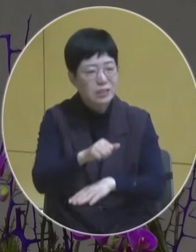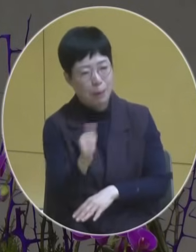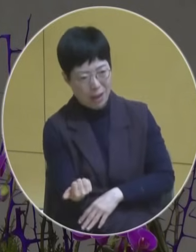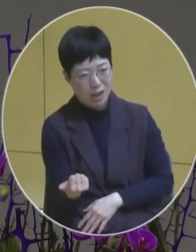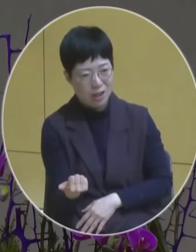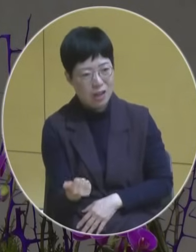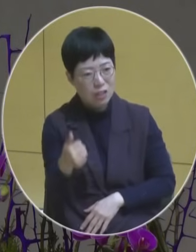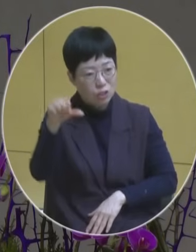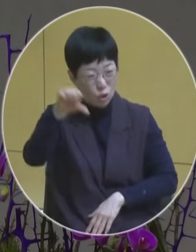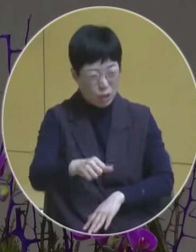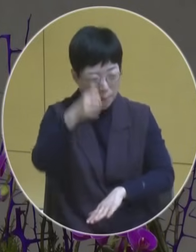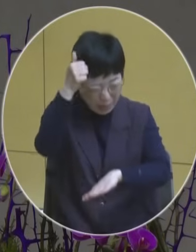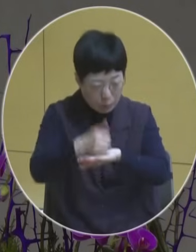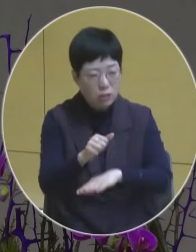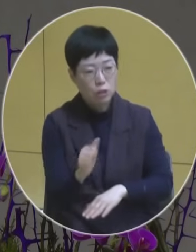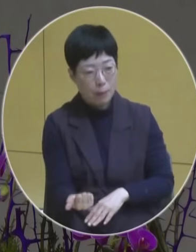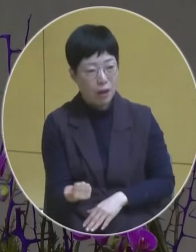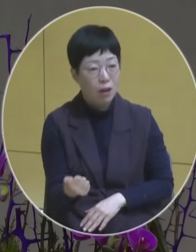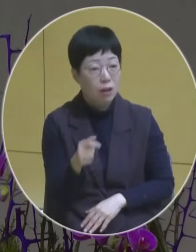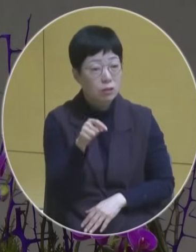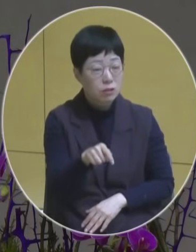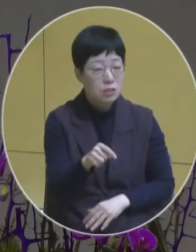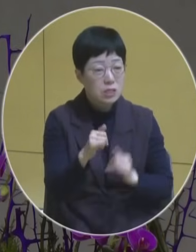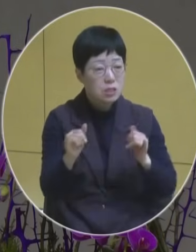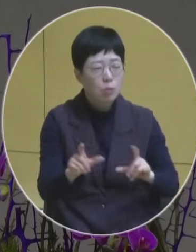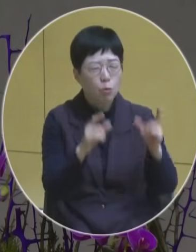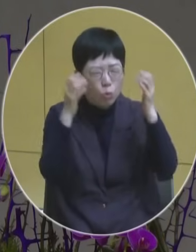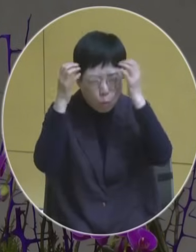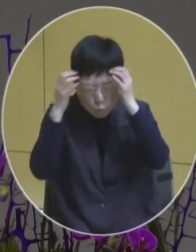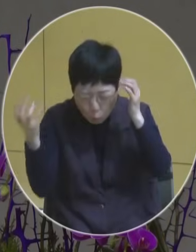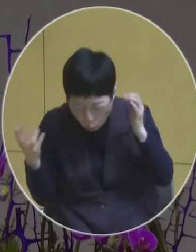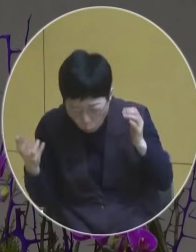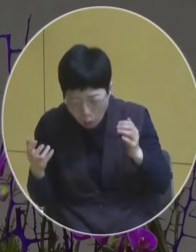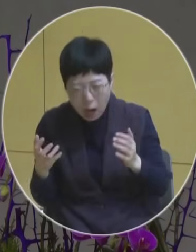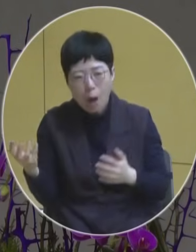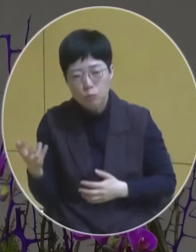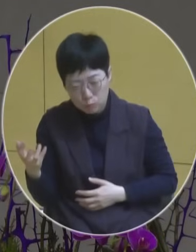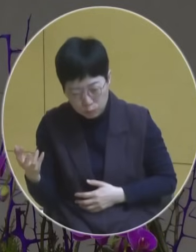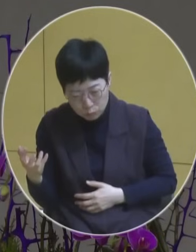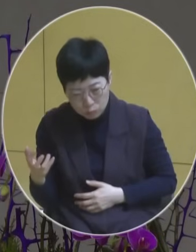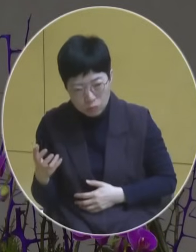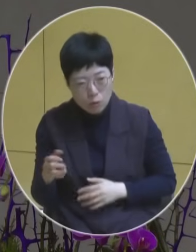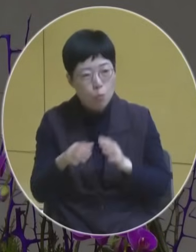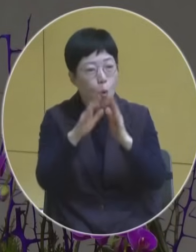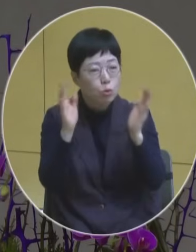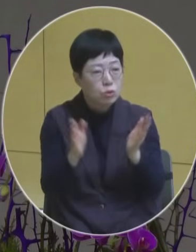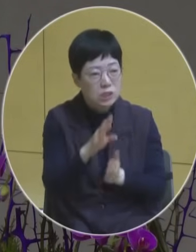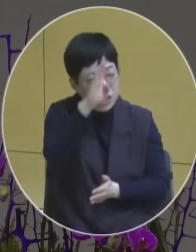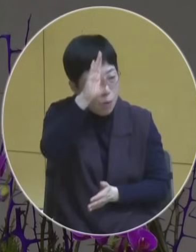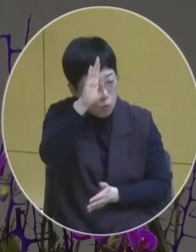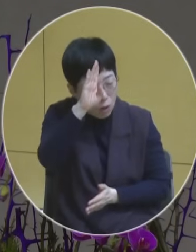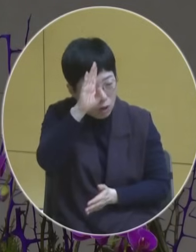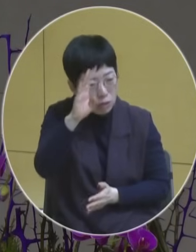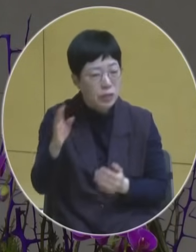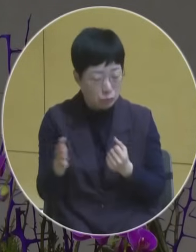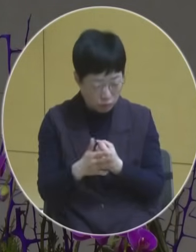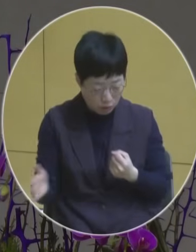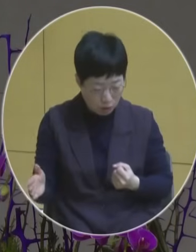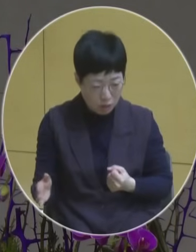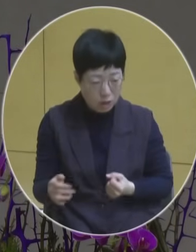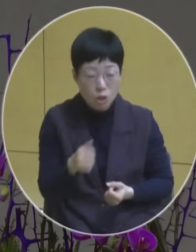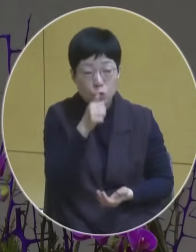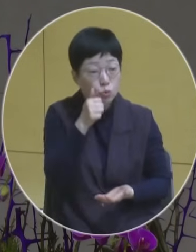사망이라고 성경에서 말씀하고 있습니다. 그것이 인생의 모든 고통과 아픔과 그리고 모든 질병과 이 모든 것들이